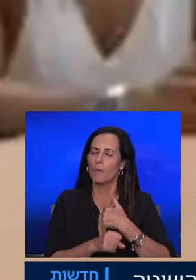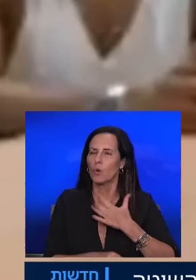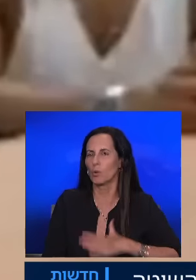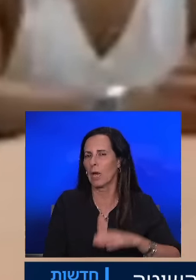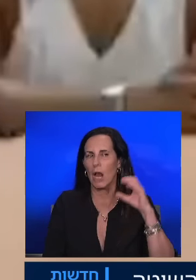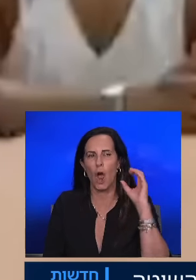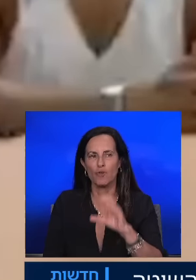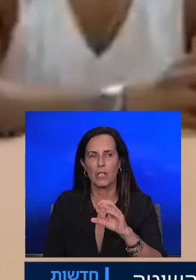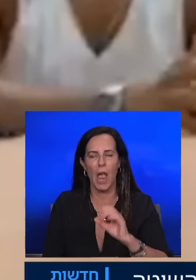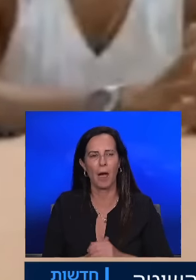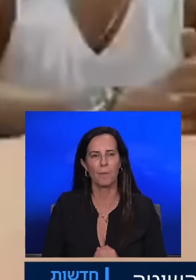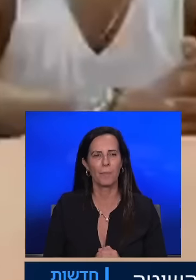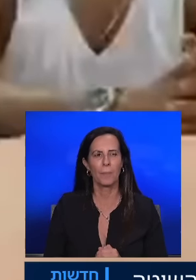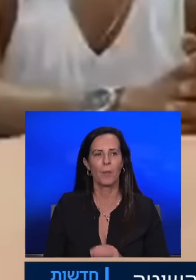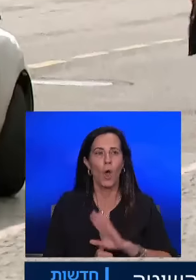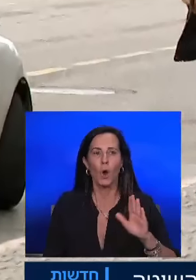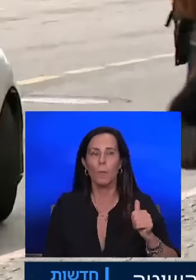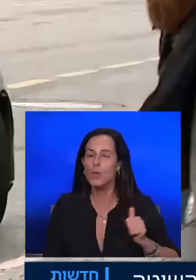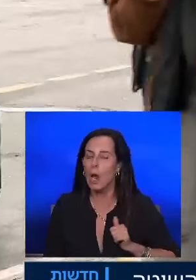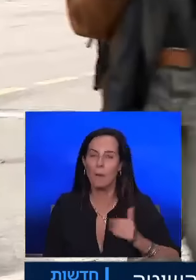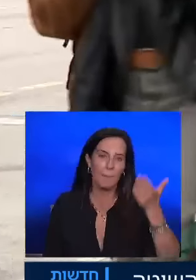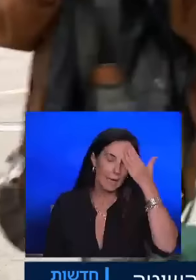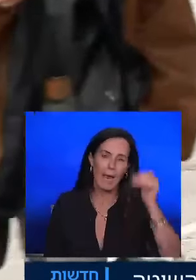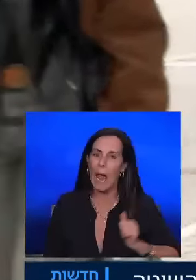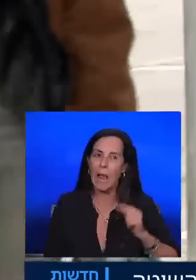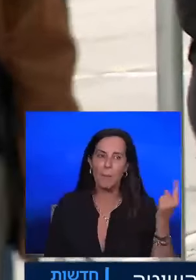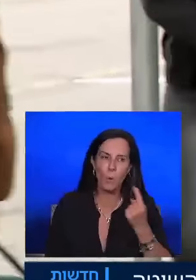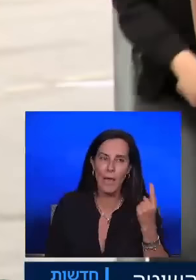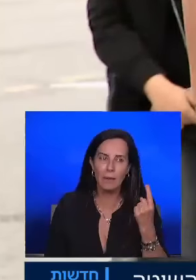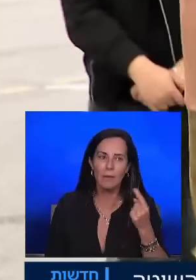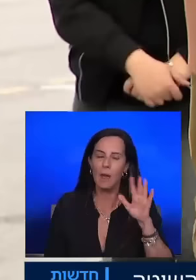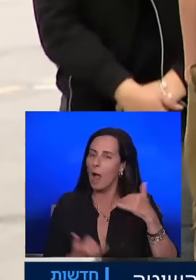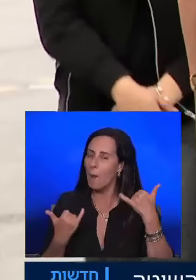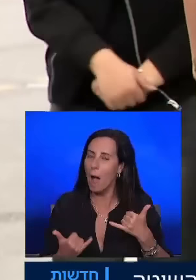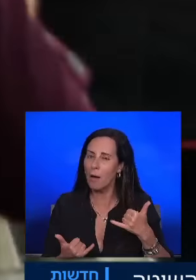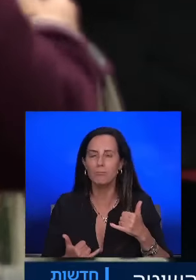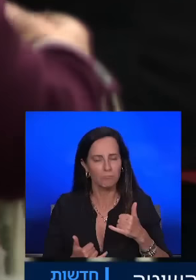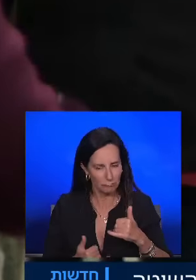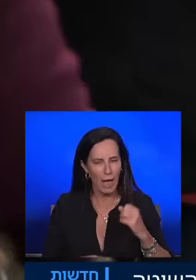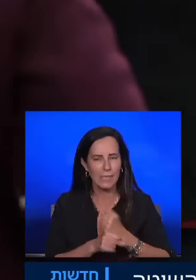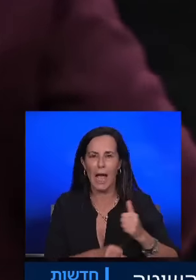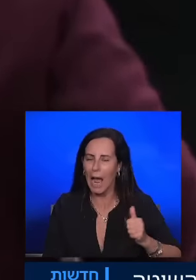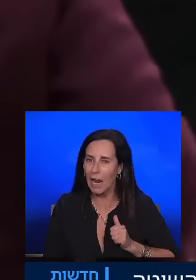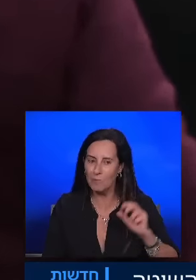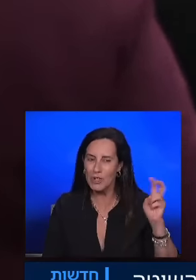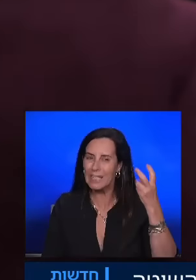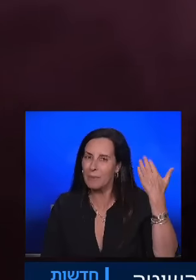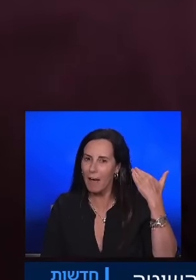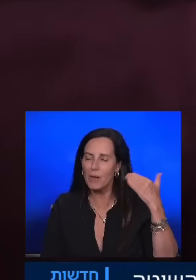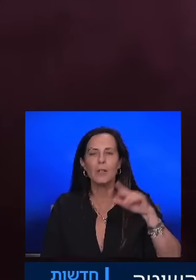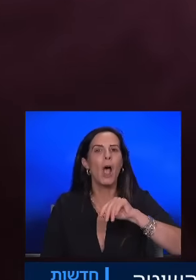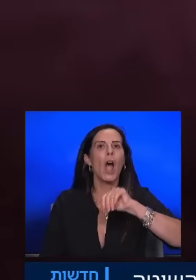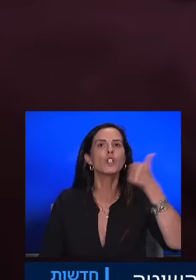לשבת ככה, אוקיי? כל מי שחייל, מכיר חייל בודד... גם הפעם אהרוני דאג שהחיילים שגייס בעבר יהיו